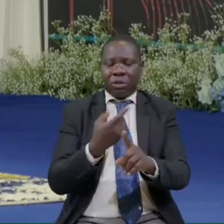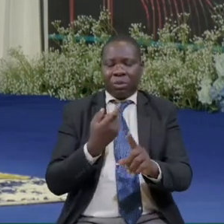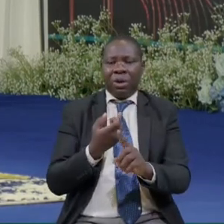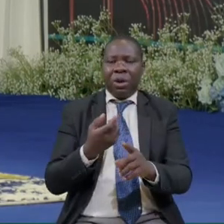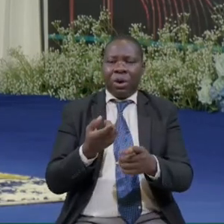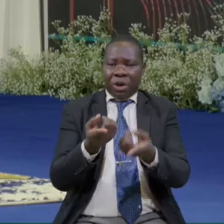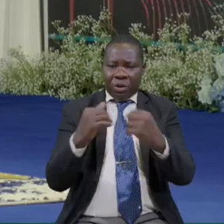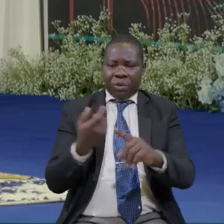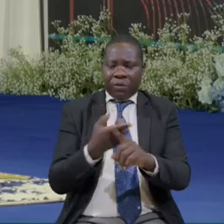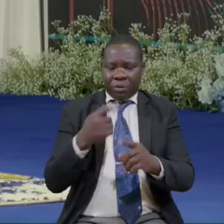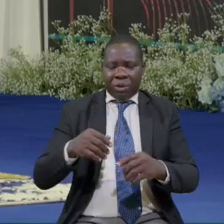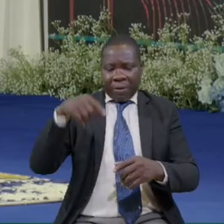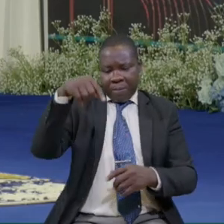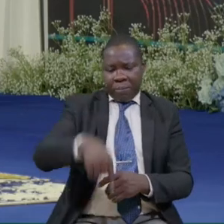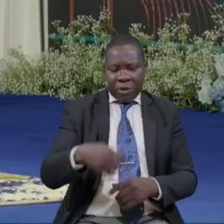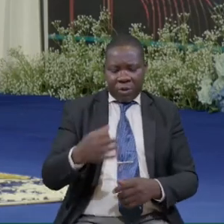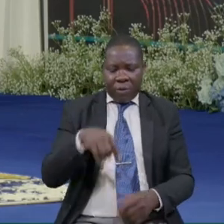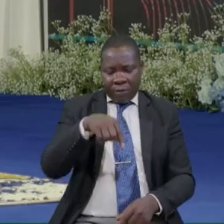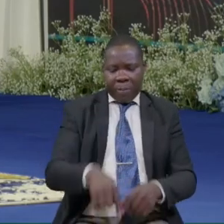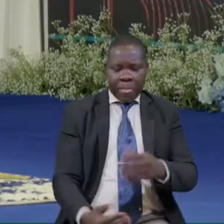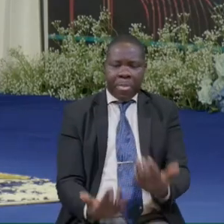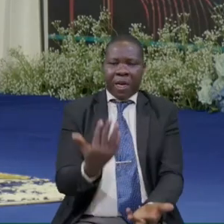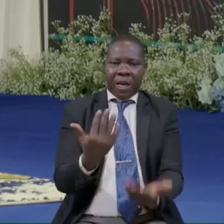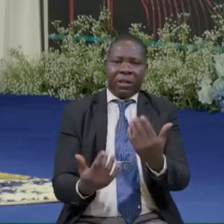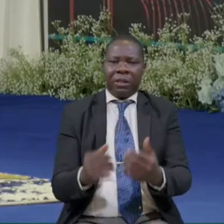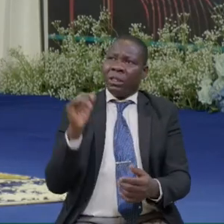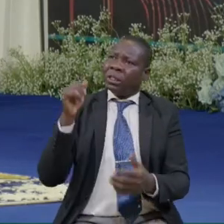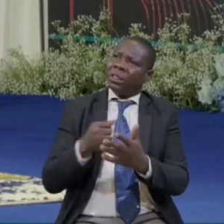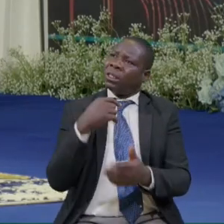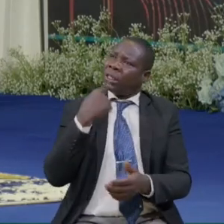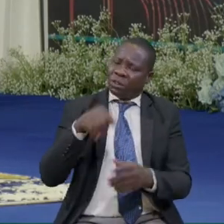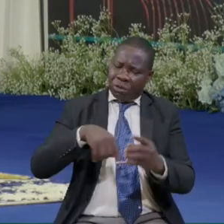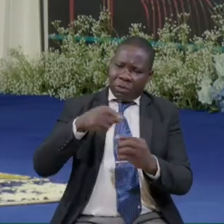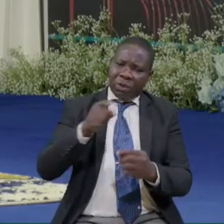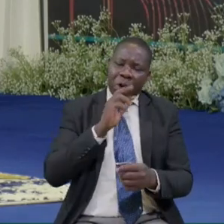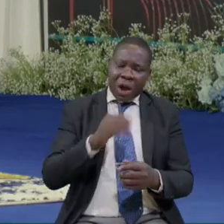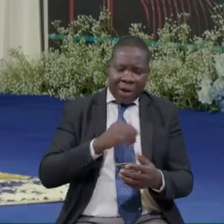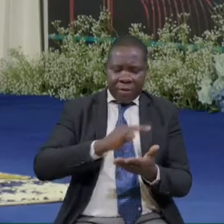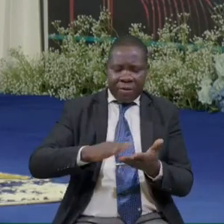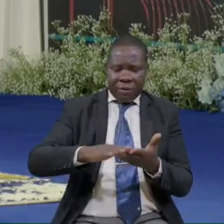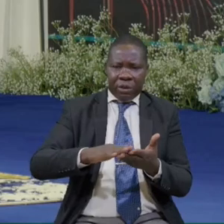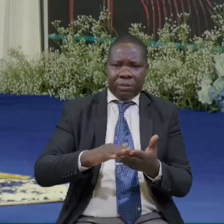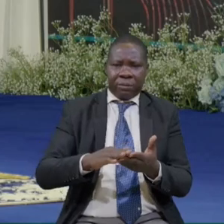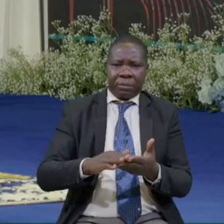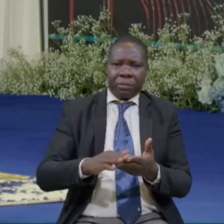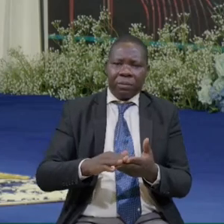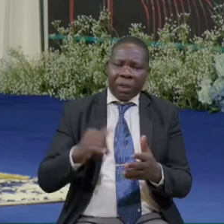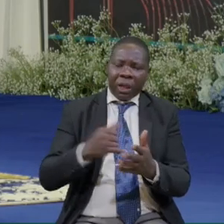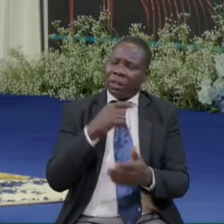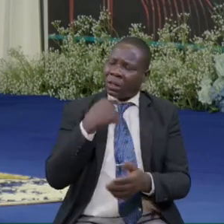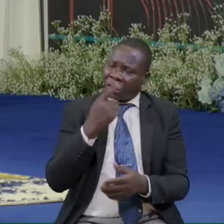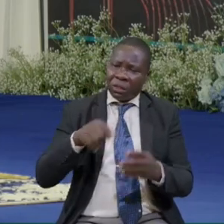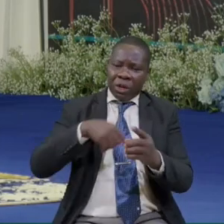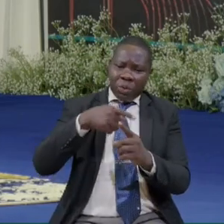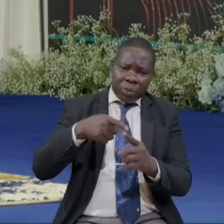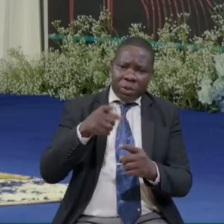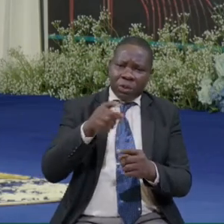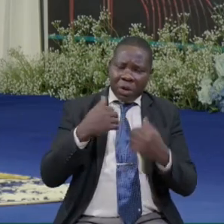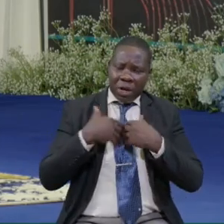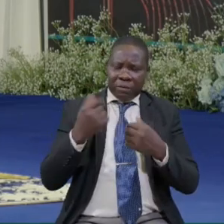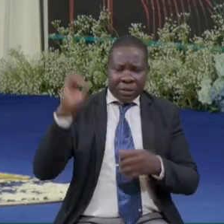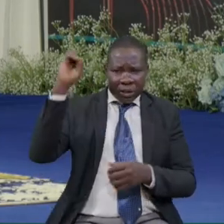de l'enfer. Quand vous êtes pardonné, il dit, quand vous êtes pardonné à quand vous avez la grâce